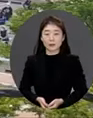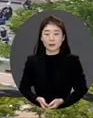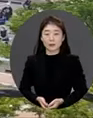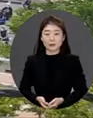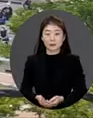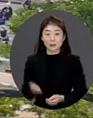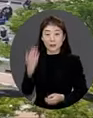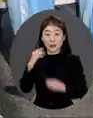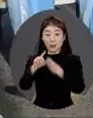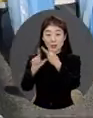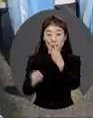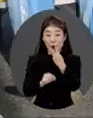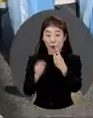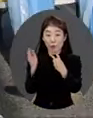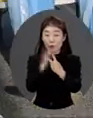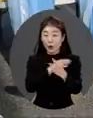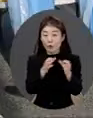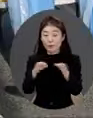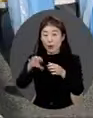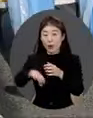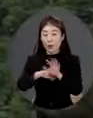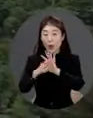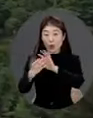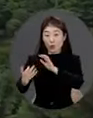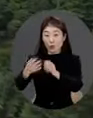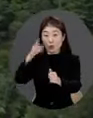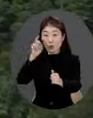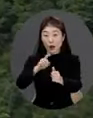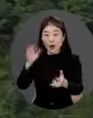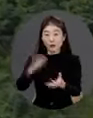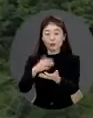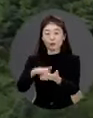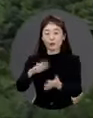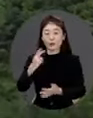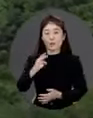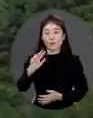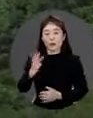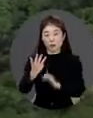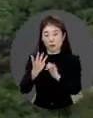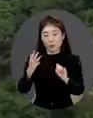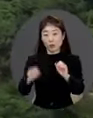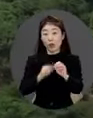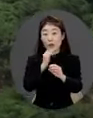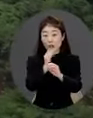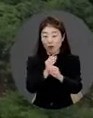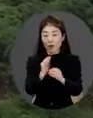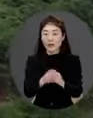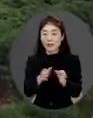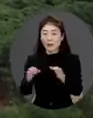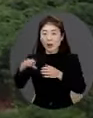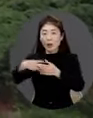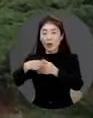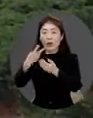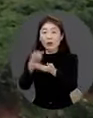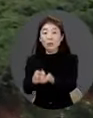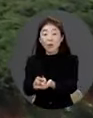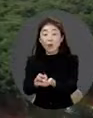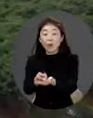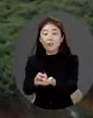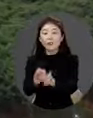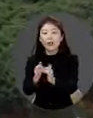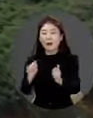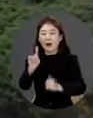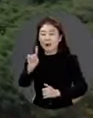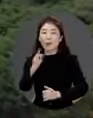지난해 2월부터 김 에서 발생한 콜은 알구 확진 자네 2800여 며 이 가운데 김에 지역 의료기관의 입원한 확진 자는